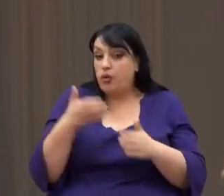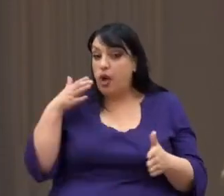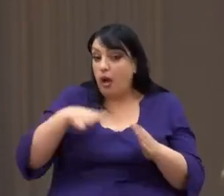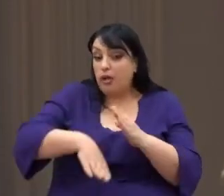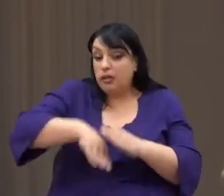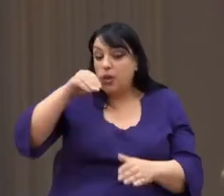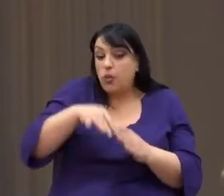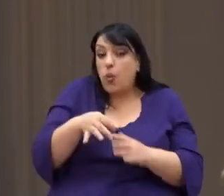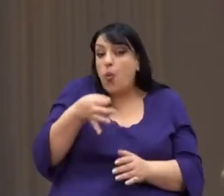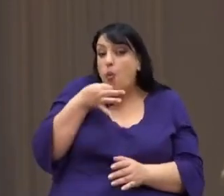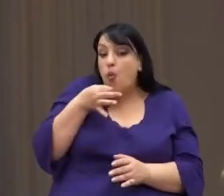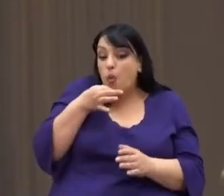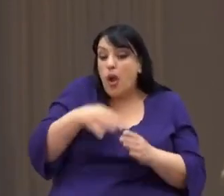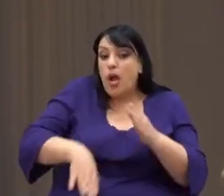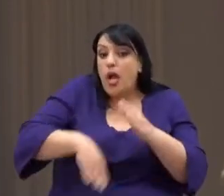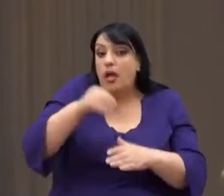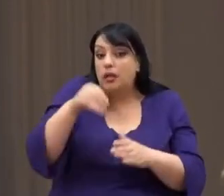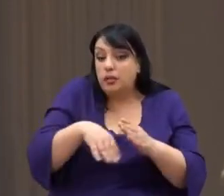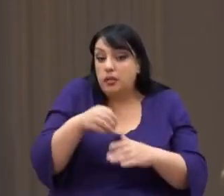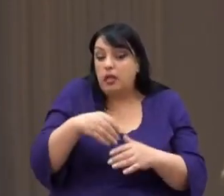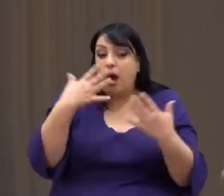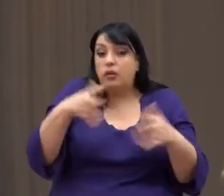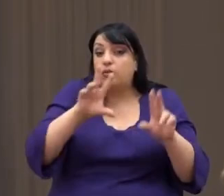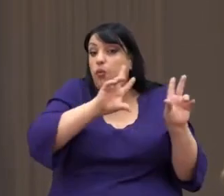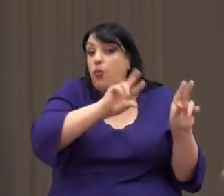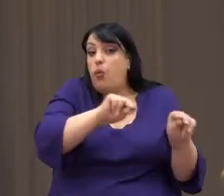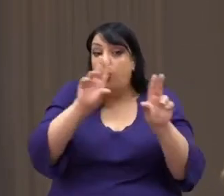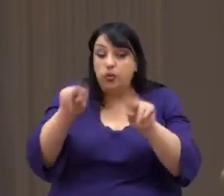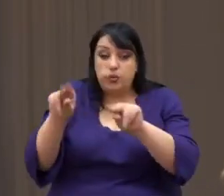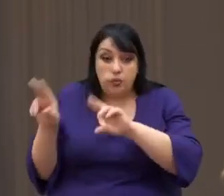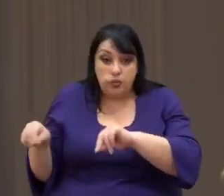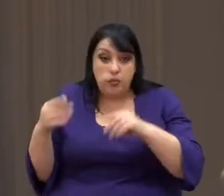խոստումը արդեն իսկ արձանագրված այս միջանկյալ